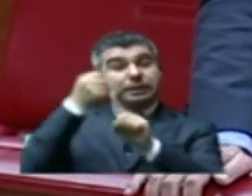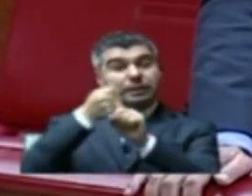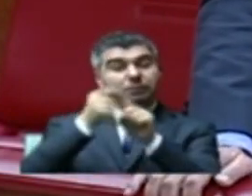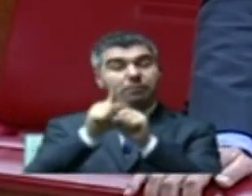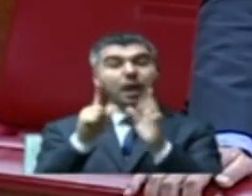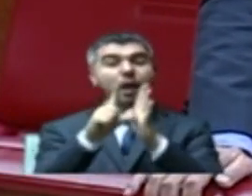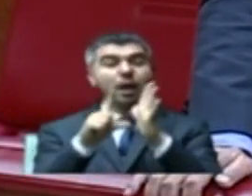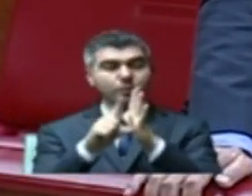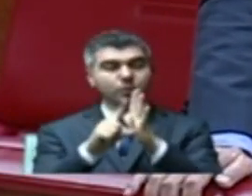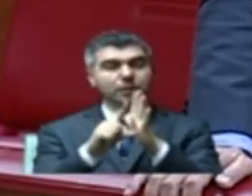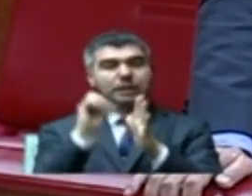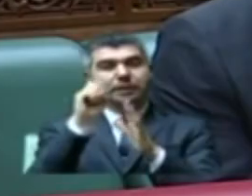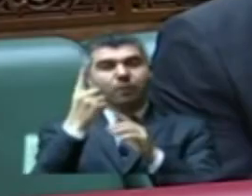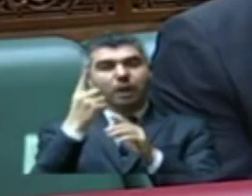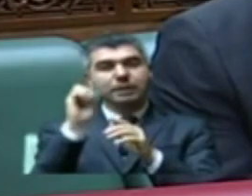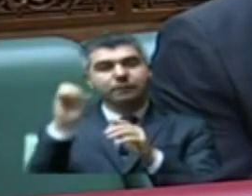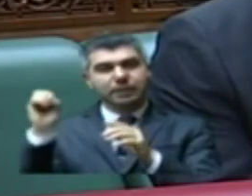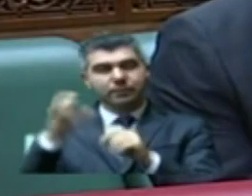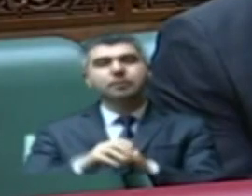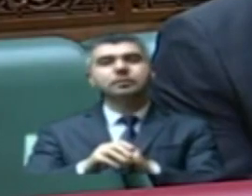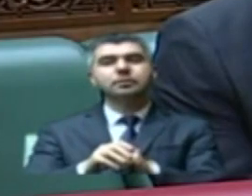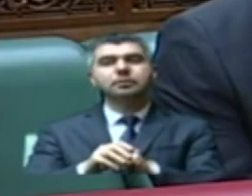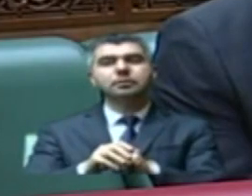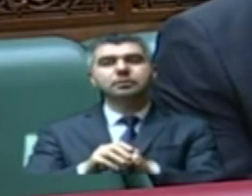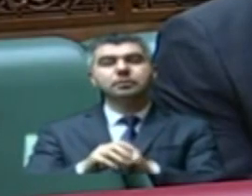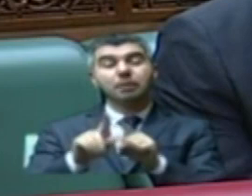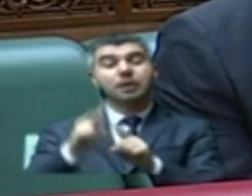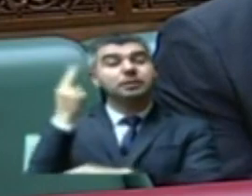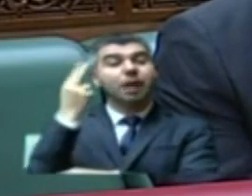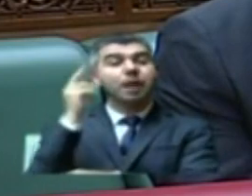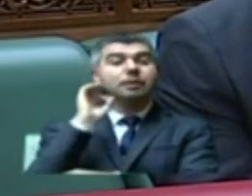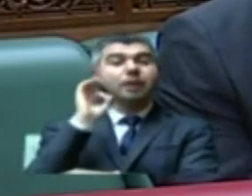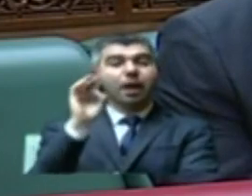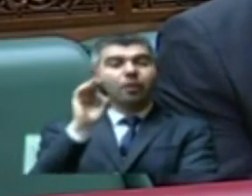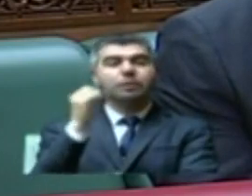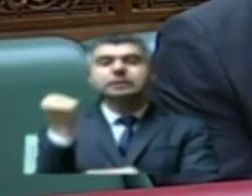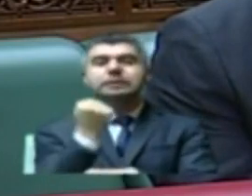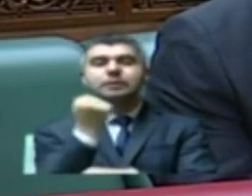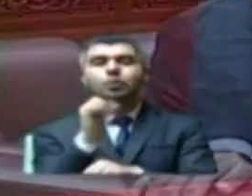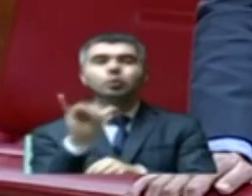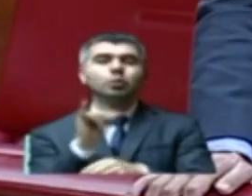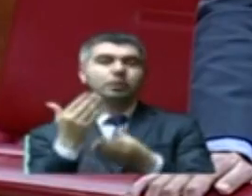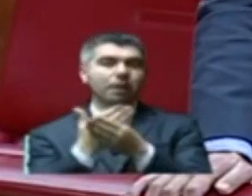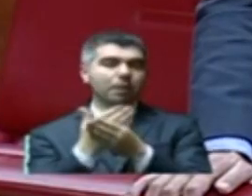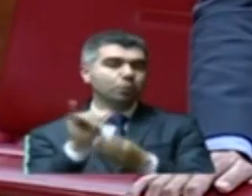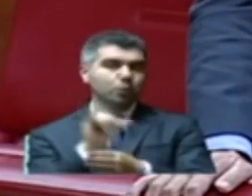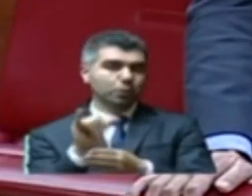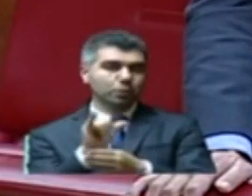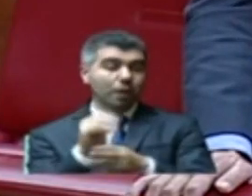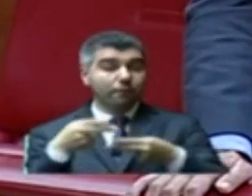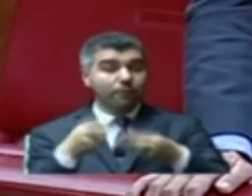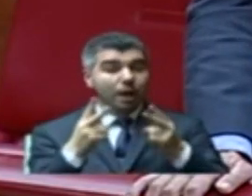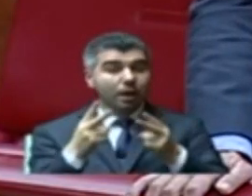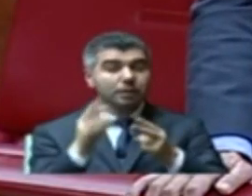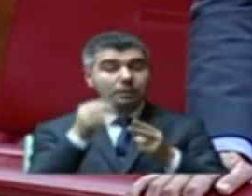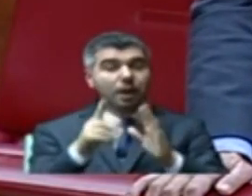الإطار 0.1.0 المنظم للتعليم العالي. هذا القانون هذا علاش تأخر؟ لأنه ما يمكنش يخرج بلا ما يخرج